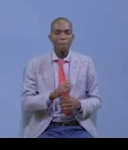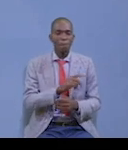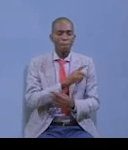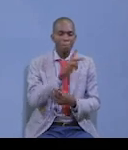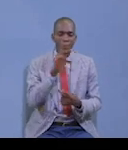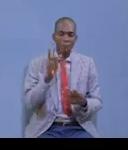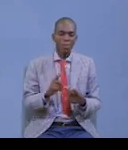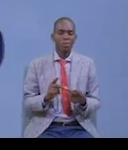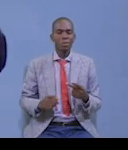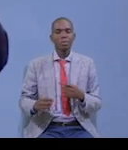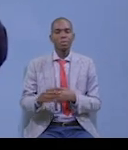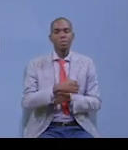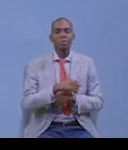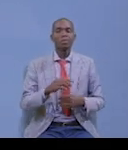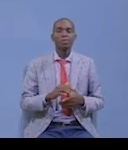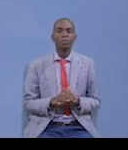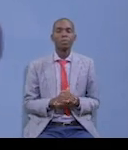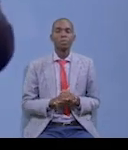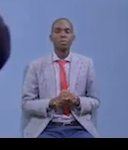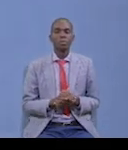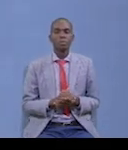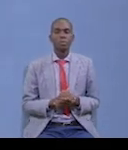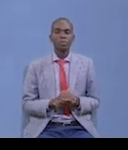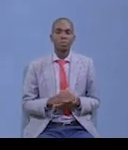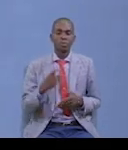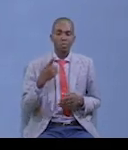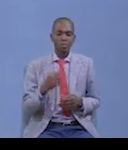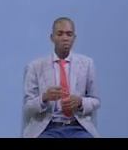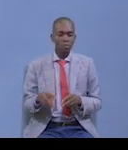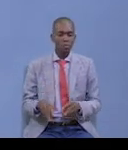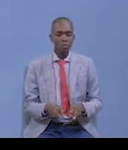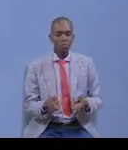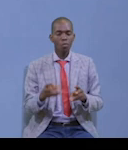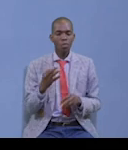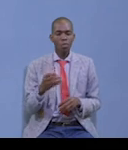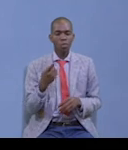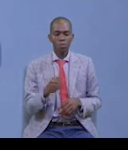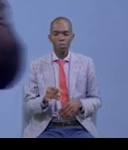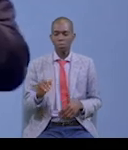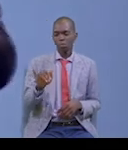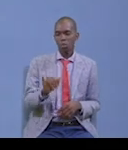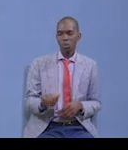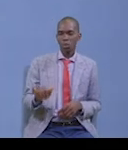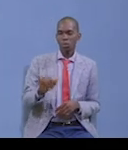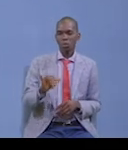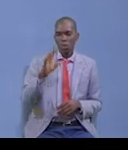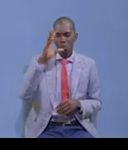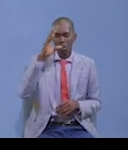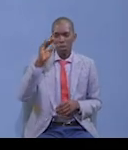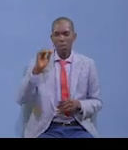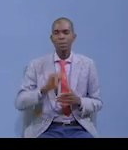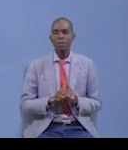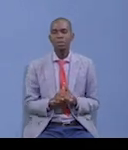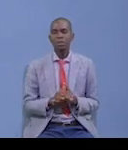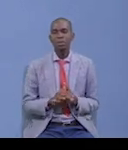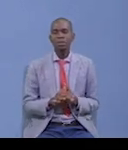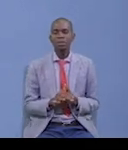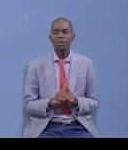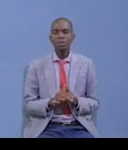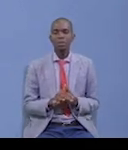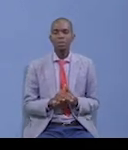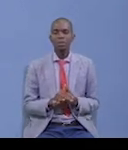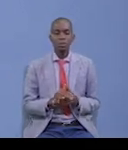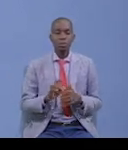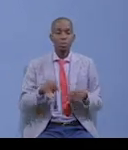ఆ పరిపూర్ణమైన రోజు వచ్చే వరకు. The past of the ordinary man. సామాన్యమైన మానవుని గతం నుండి. Is going down